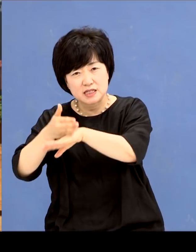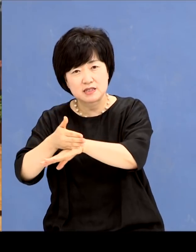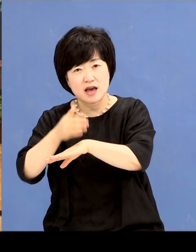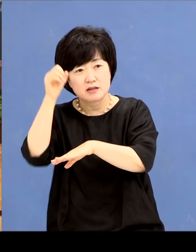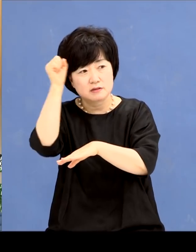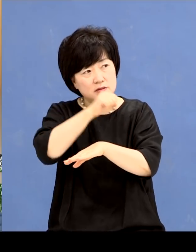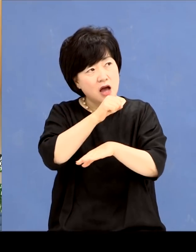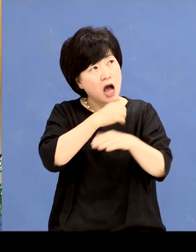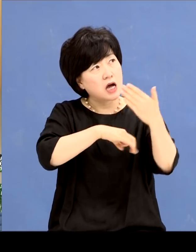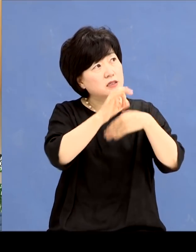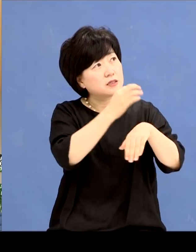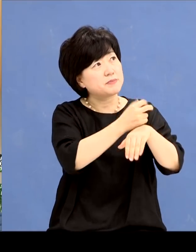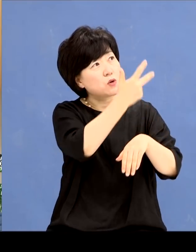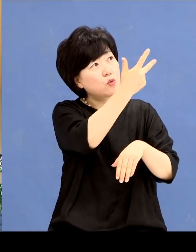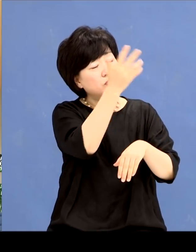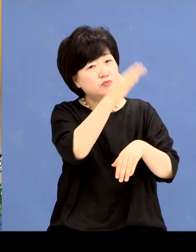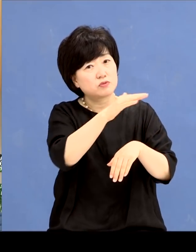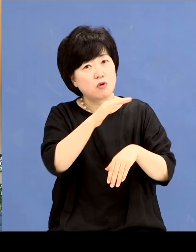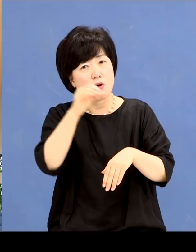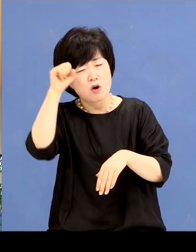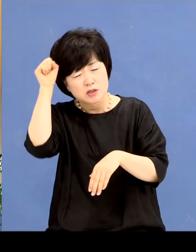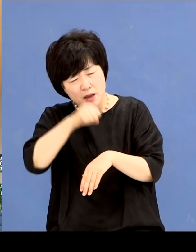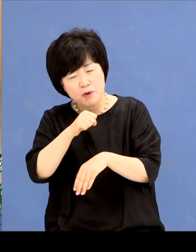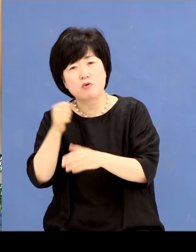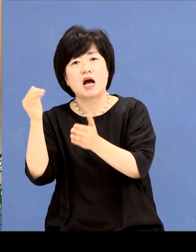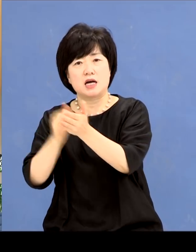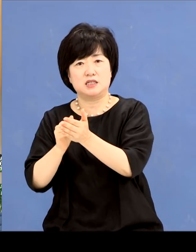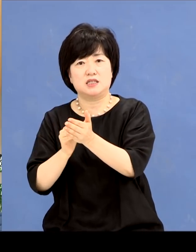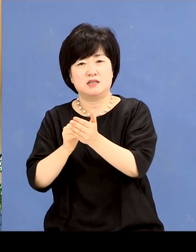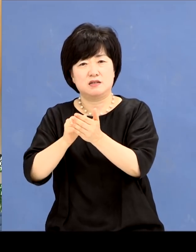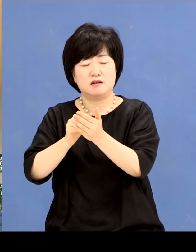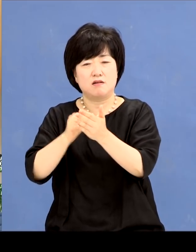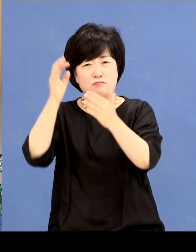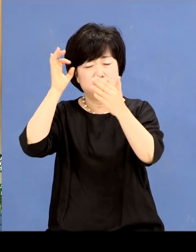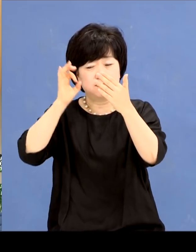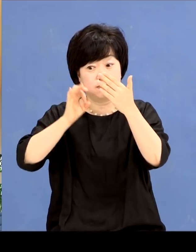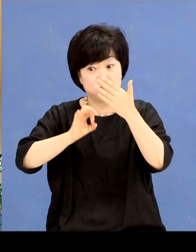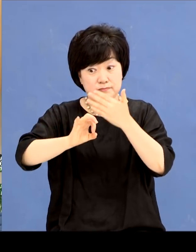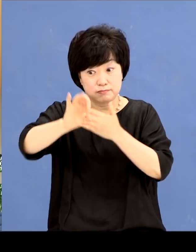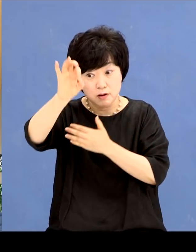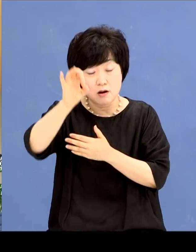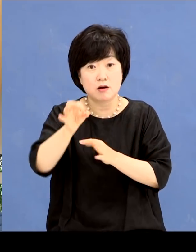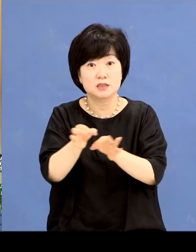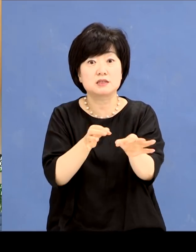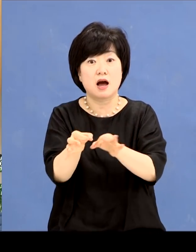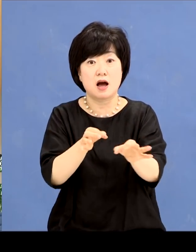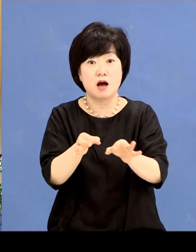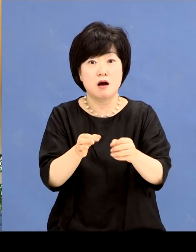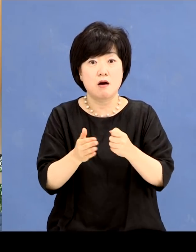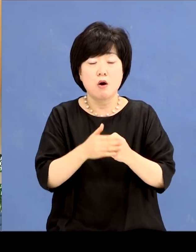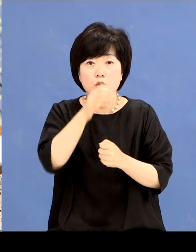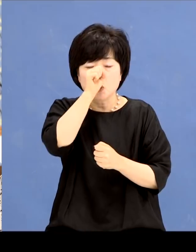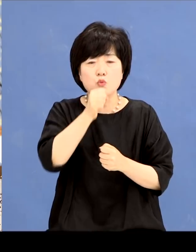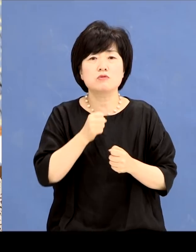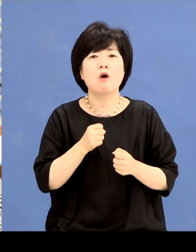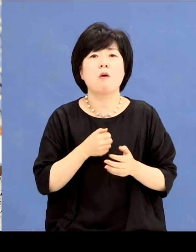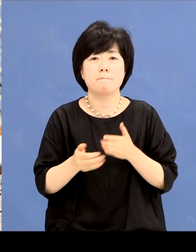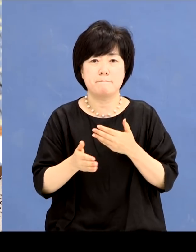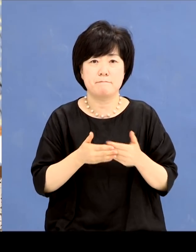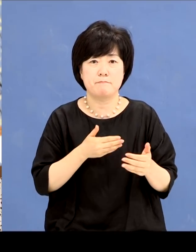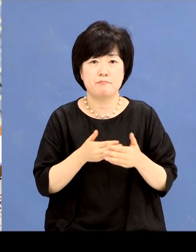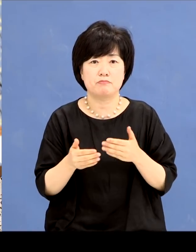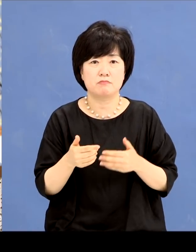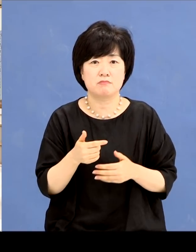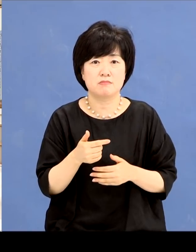그래서 아침 7시부터 새벽까지 와. 근무를 했어야 됐는데 네. 사실 저는 그 경험들이 너무 재미있고 감사했어요. 왜냐하면